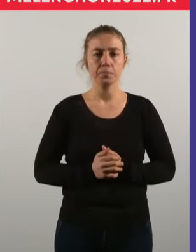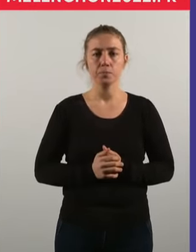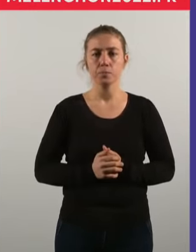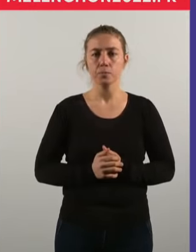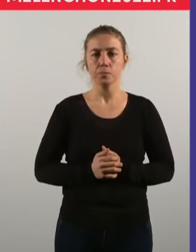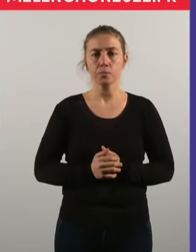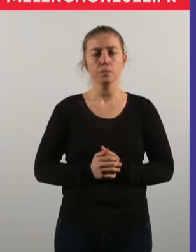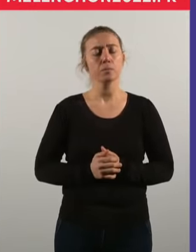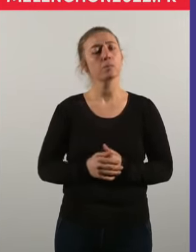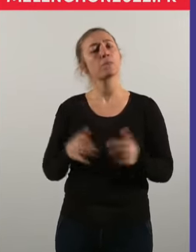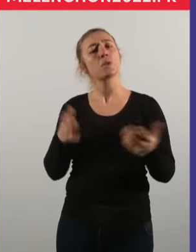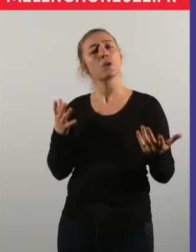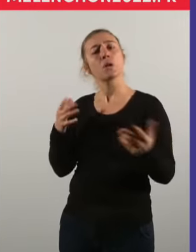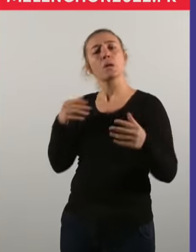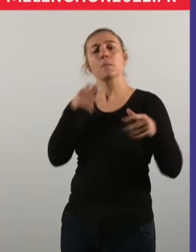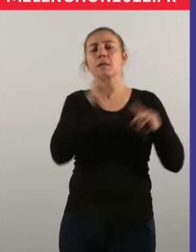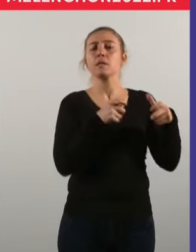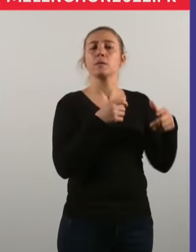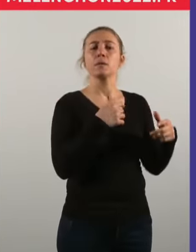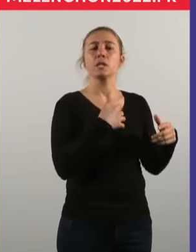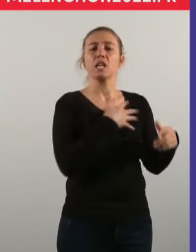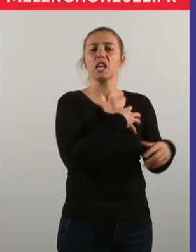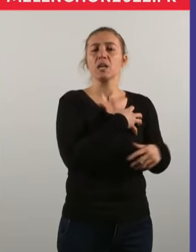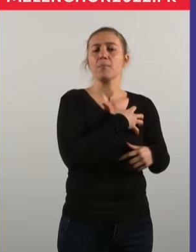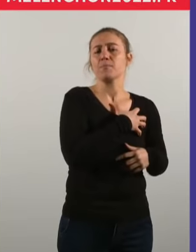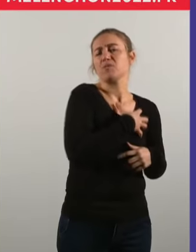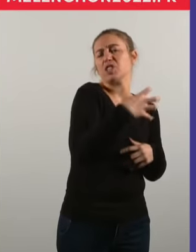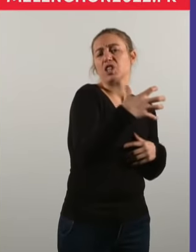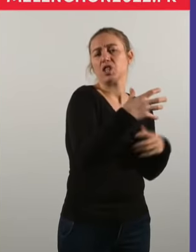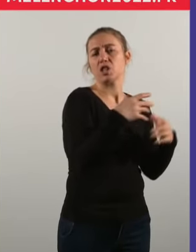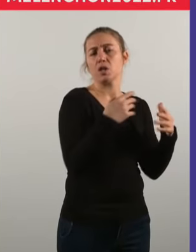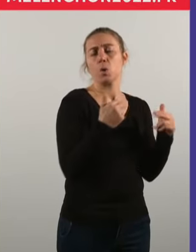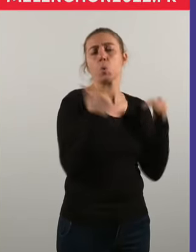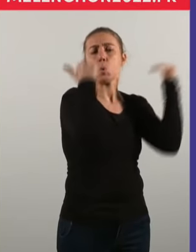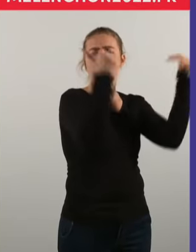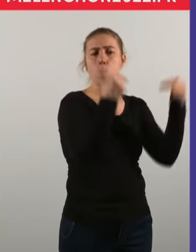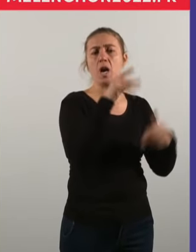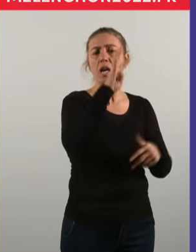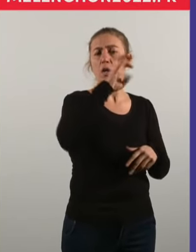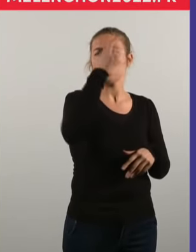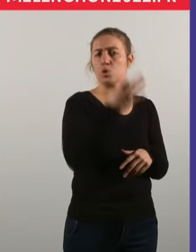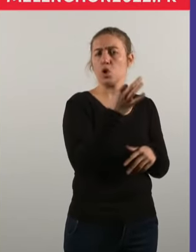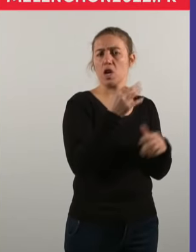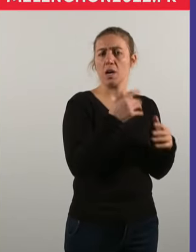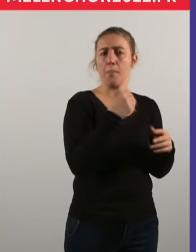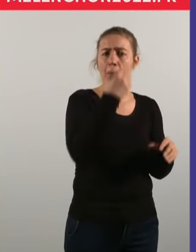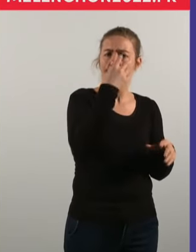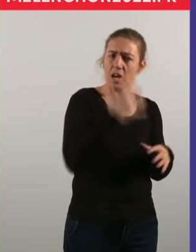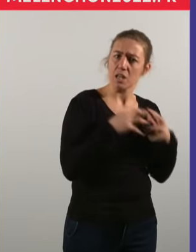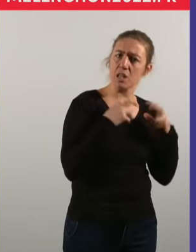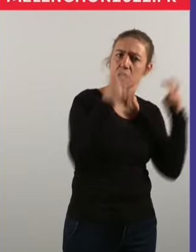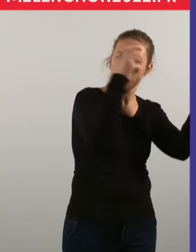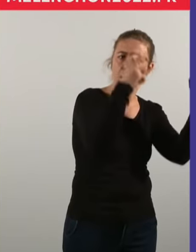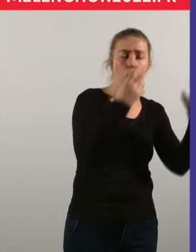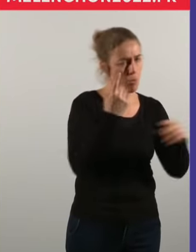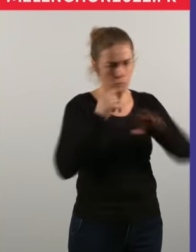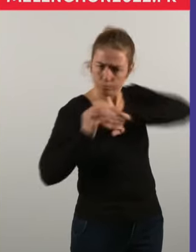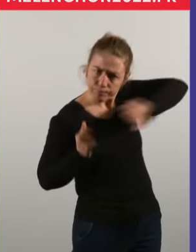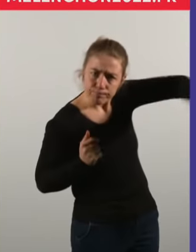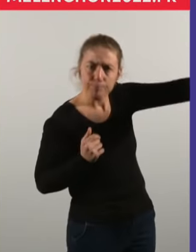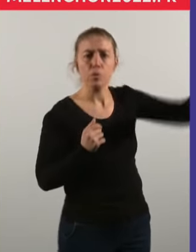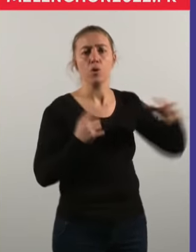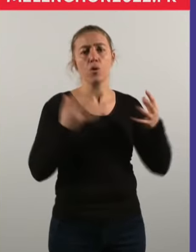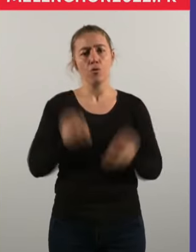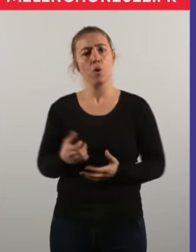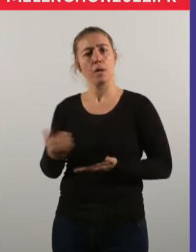les revenus des milliardaires ont augmenté de 30 et de 40%, nous allons augmenter le salaire maximum dès